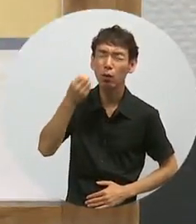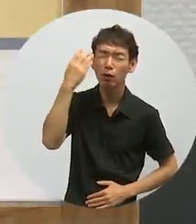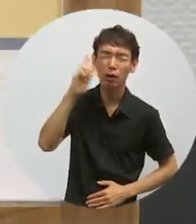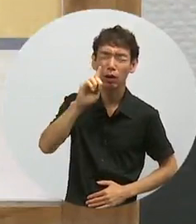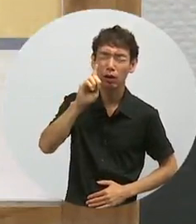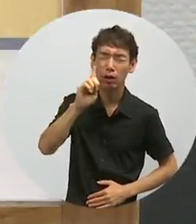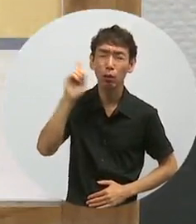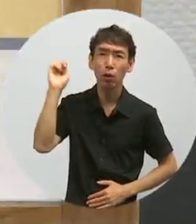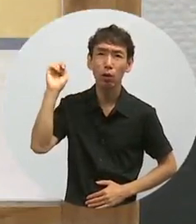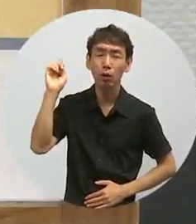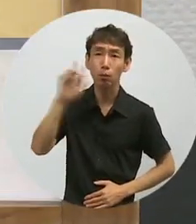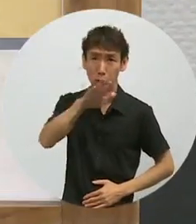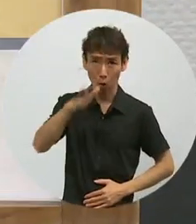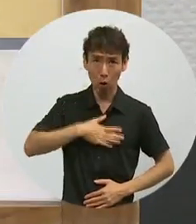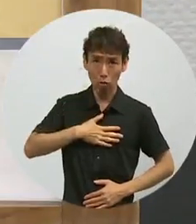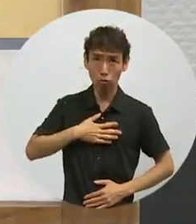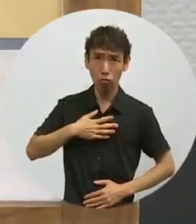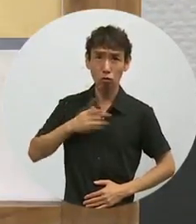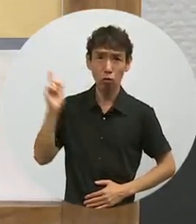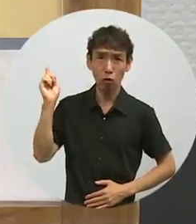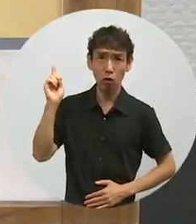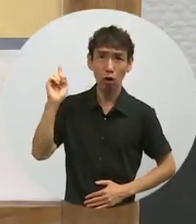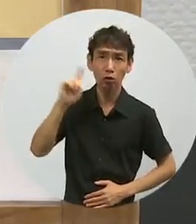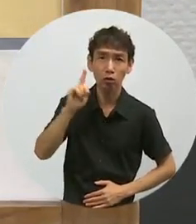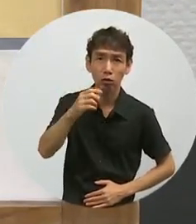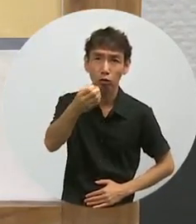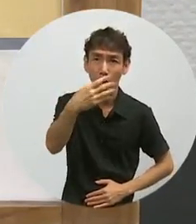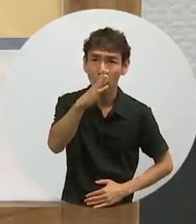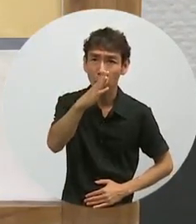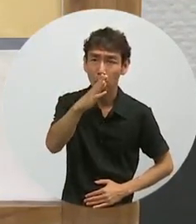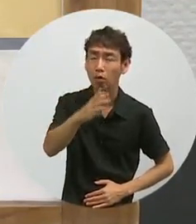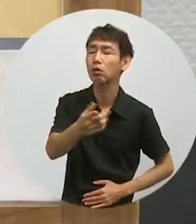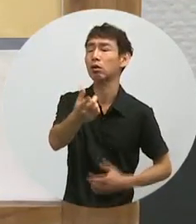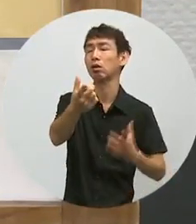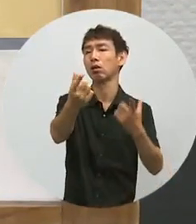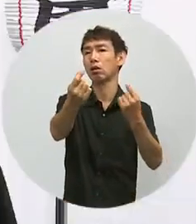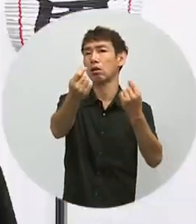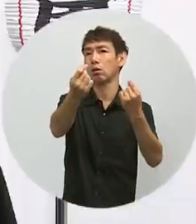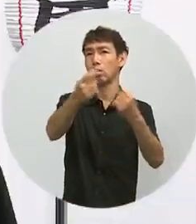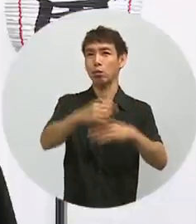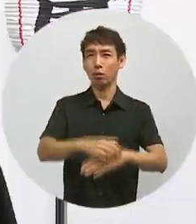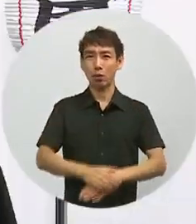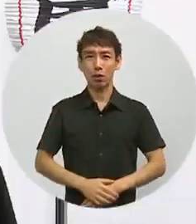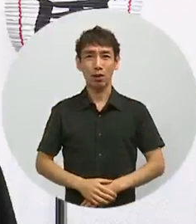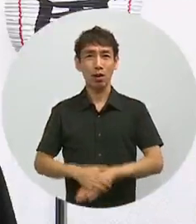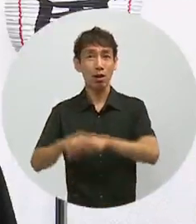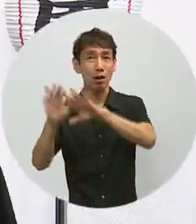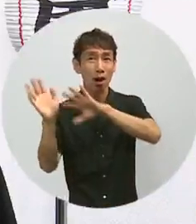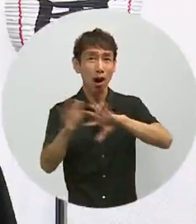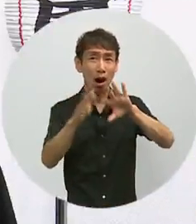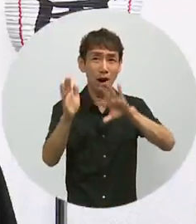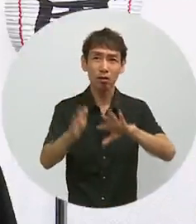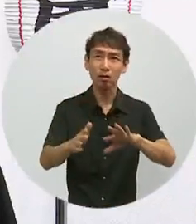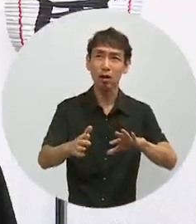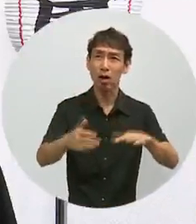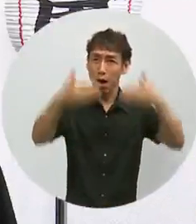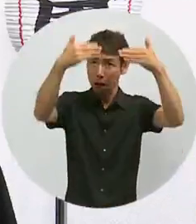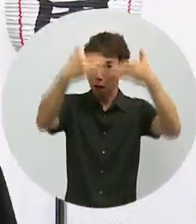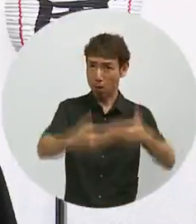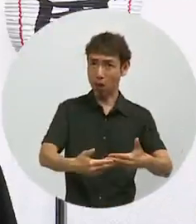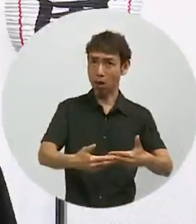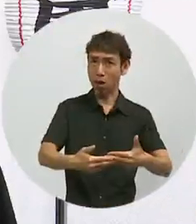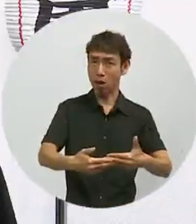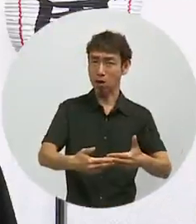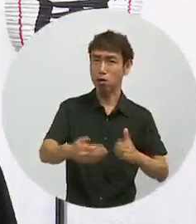っけ、みんなわかるかい、せーの、そうじゃ、風なんて壁があったらね